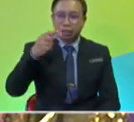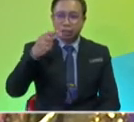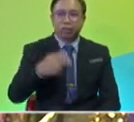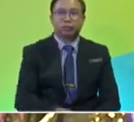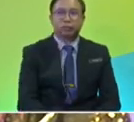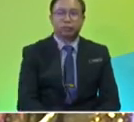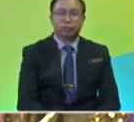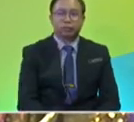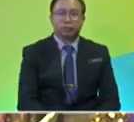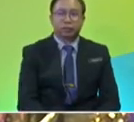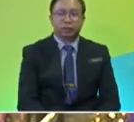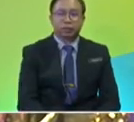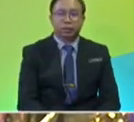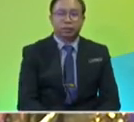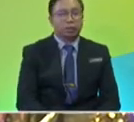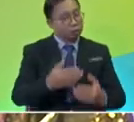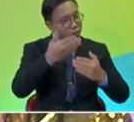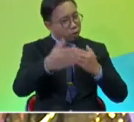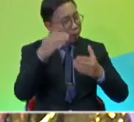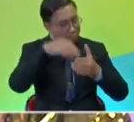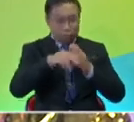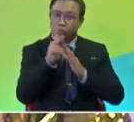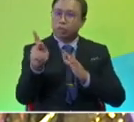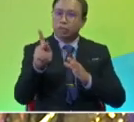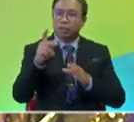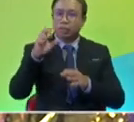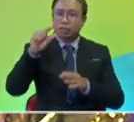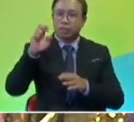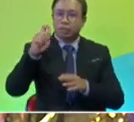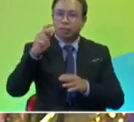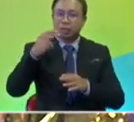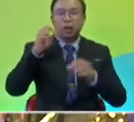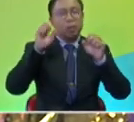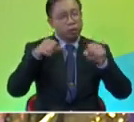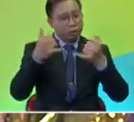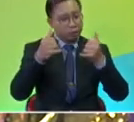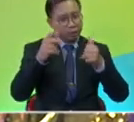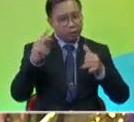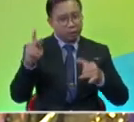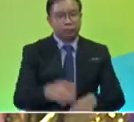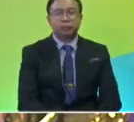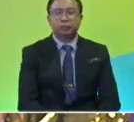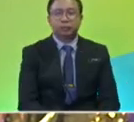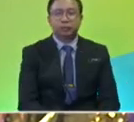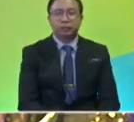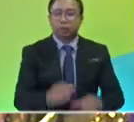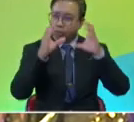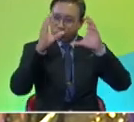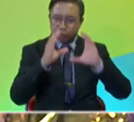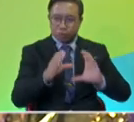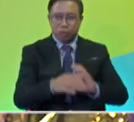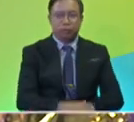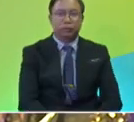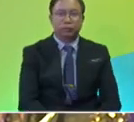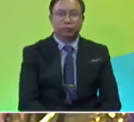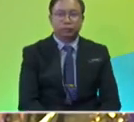apa tebuk dulu di bahagian ni kemudian kita masukkan getah dekat ni and kita boleh main oke kita boleh mainkan cara macam